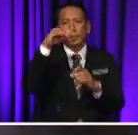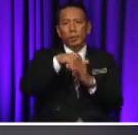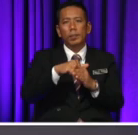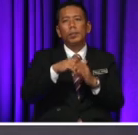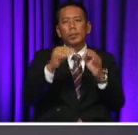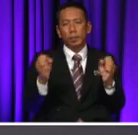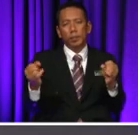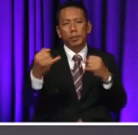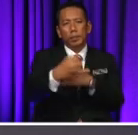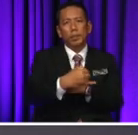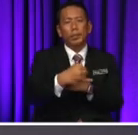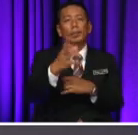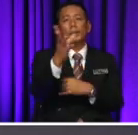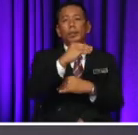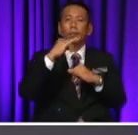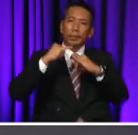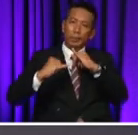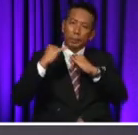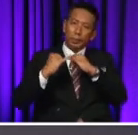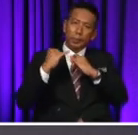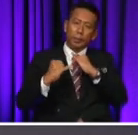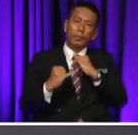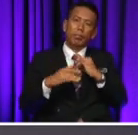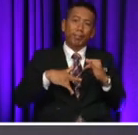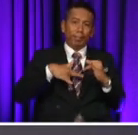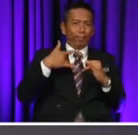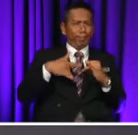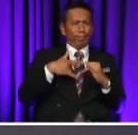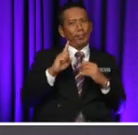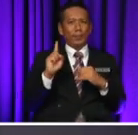tersebut dan yang terakhir Assalamualaikum